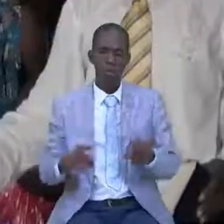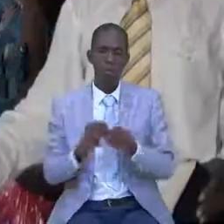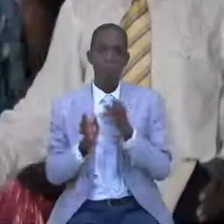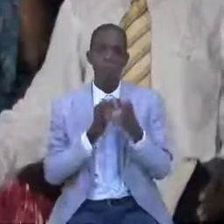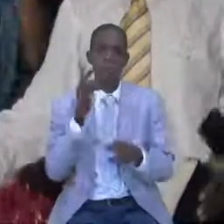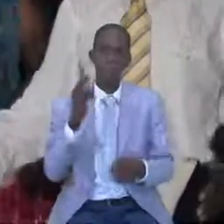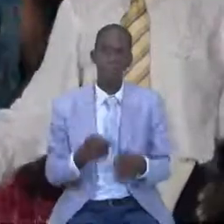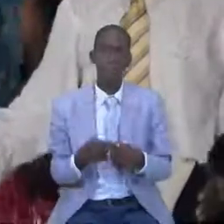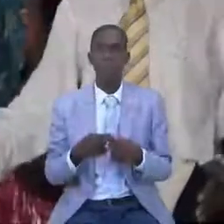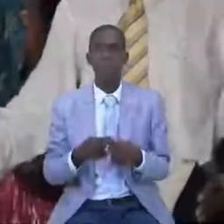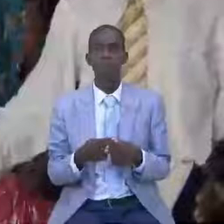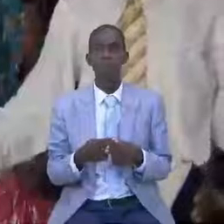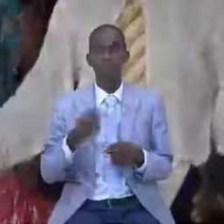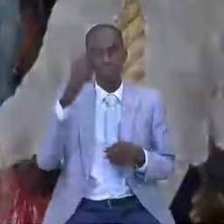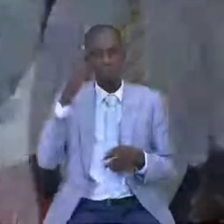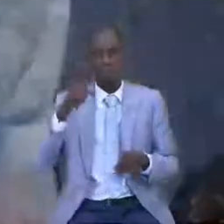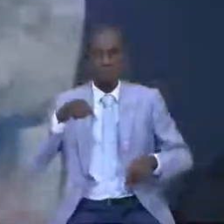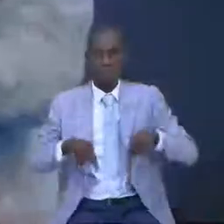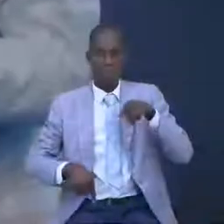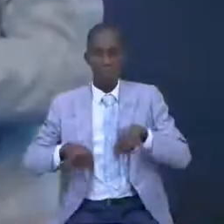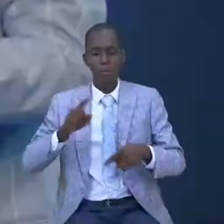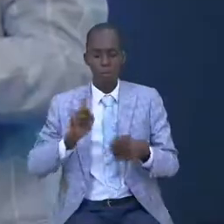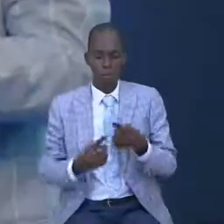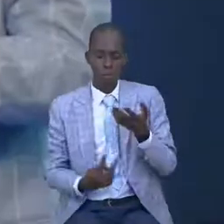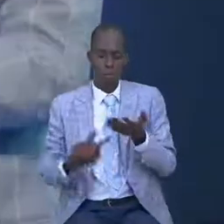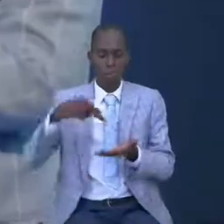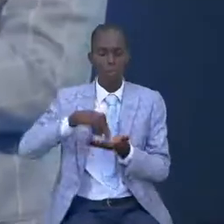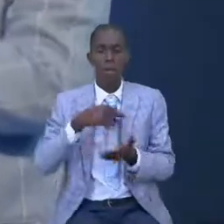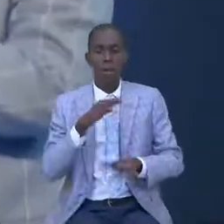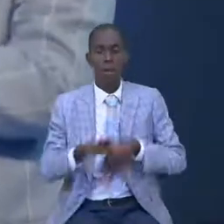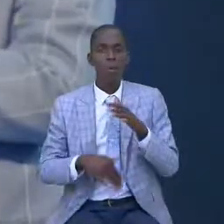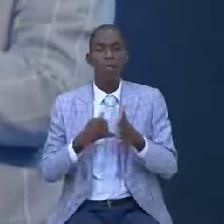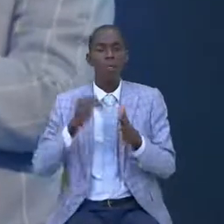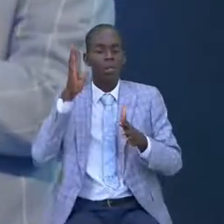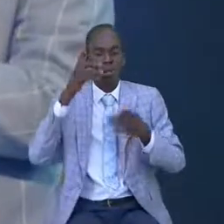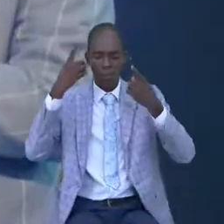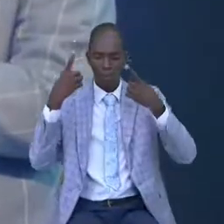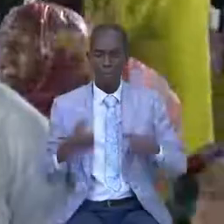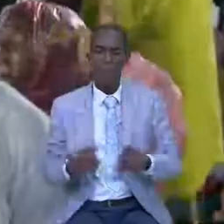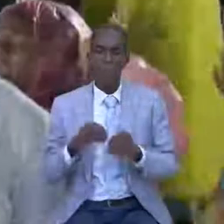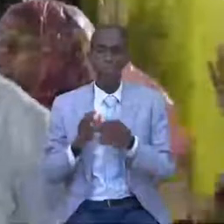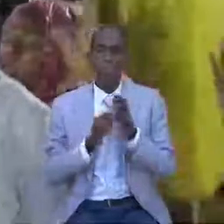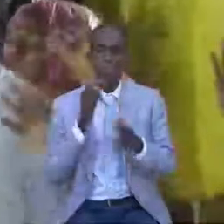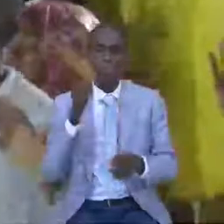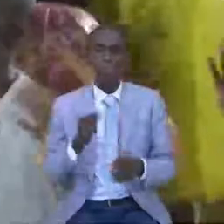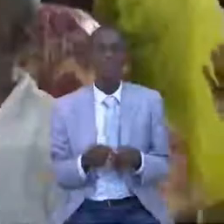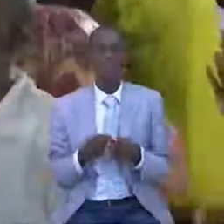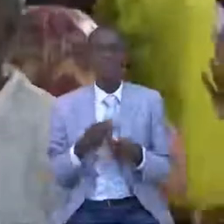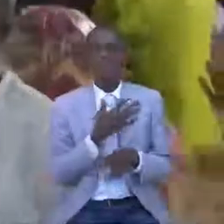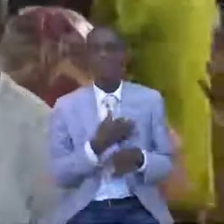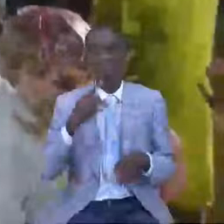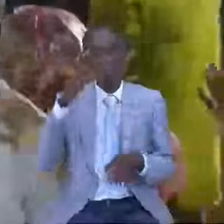Pour les yeux aveugles qui vont s'ouvrir, cela va s'accomplir. Pour les paralytiques, ils vont